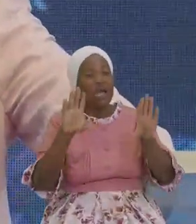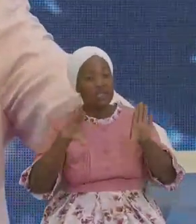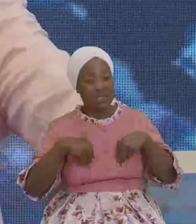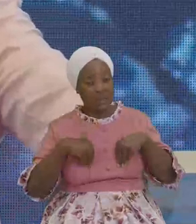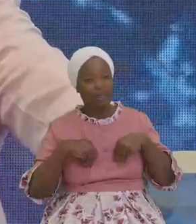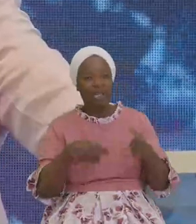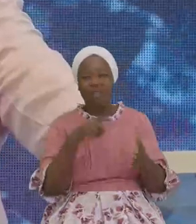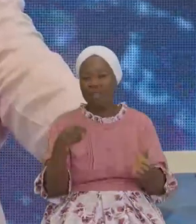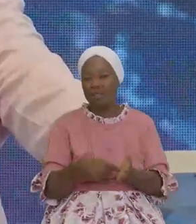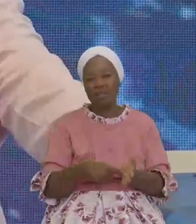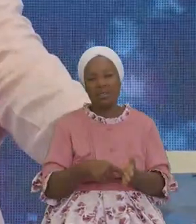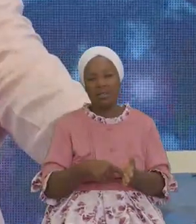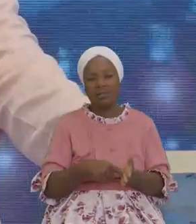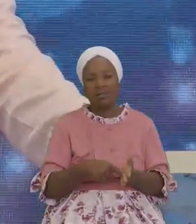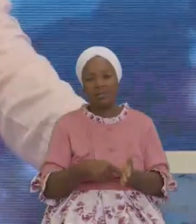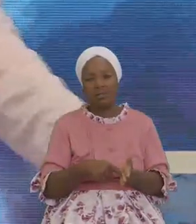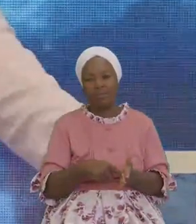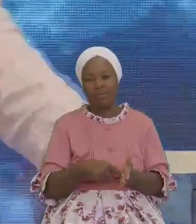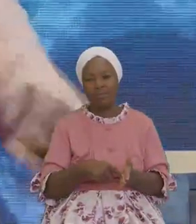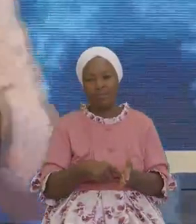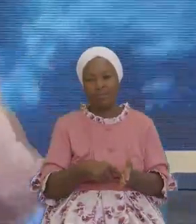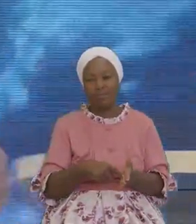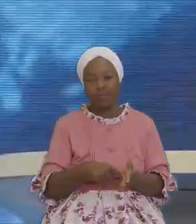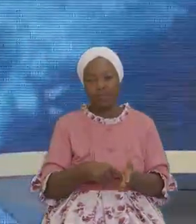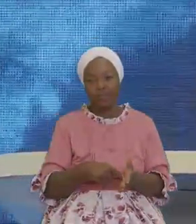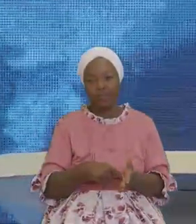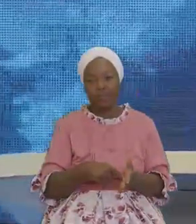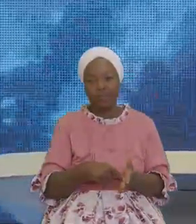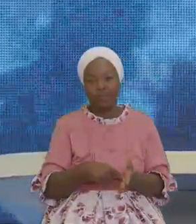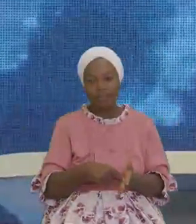Que tout le monde partout doit accepter ceci.